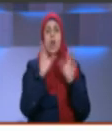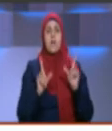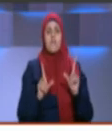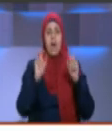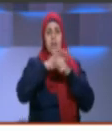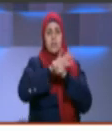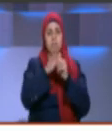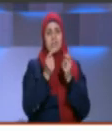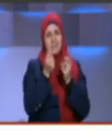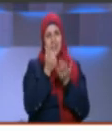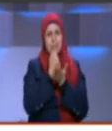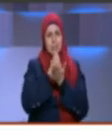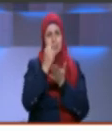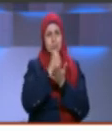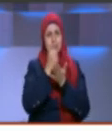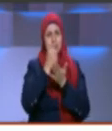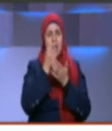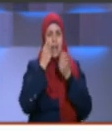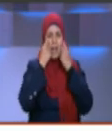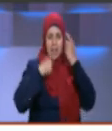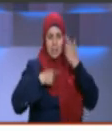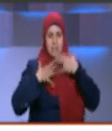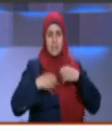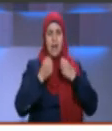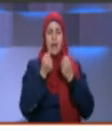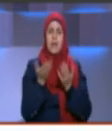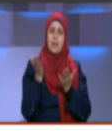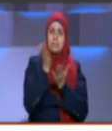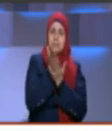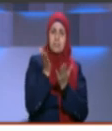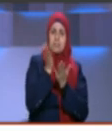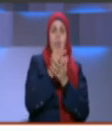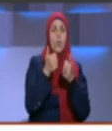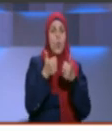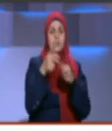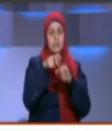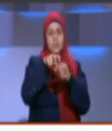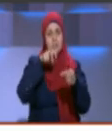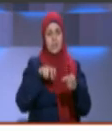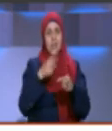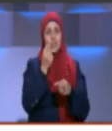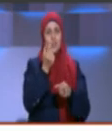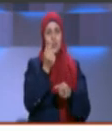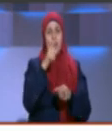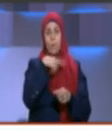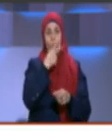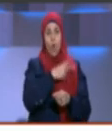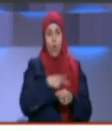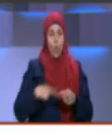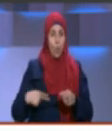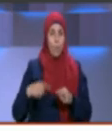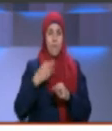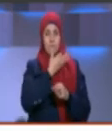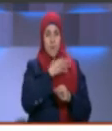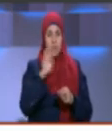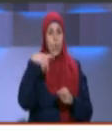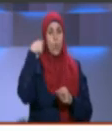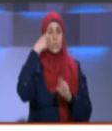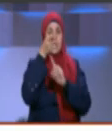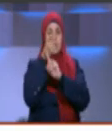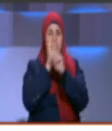في الوضع الصحي نانسي. وأرجع الجميع وبصفة خاصة الحكومة الفرنسية ووزير الداخلية ووزير